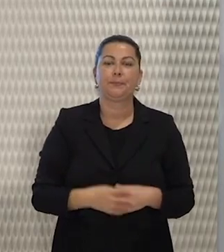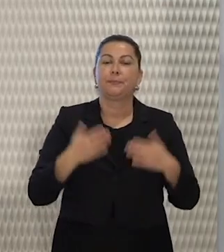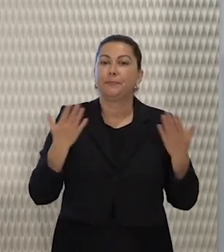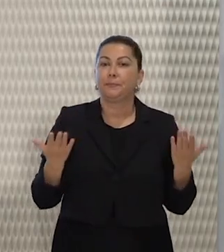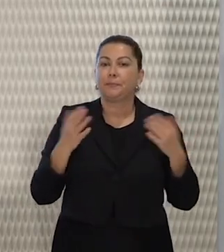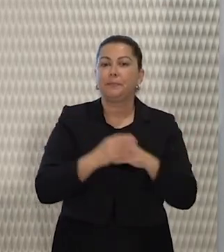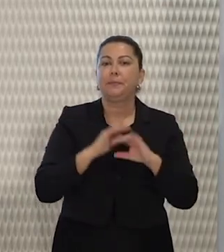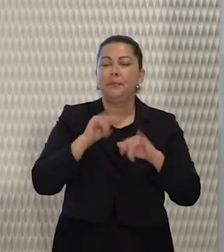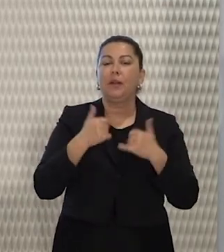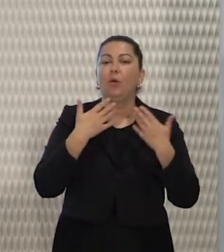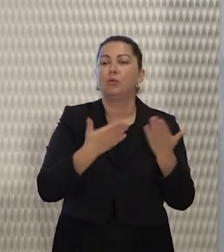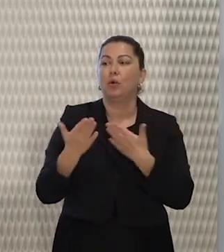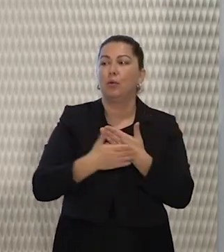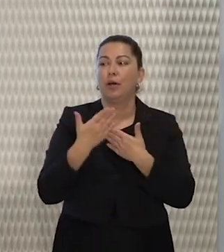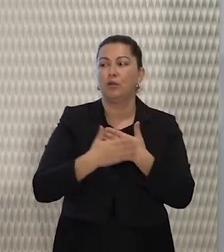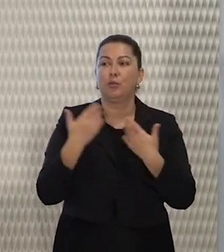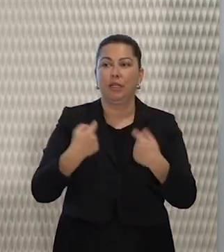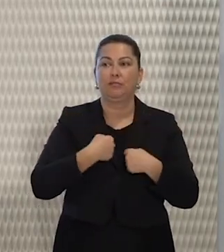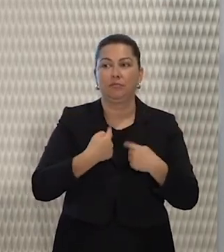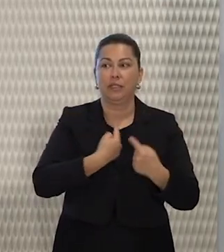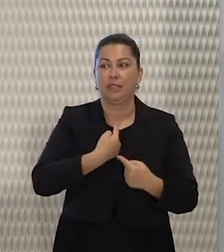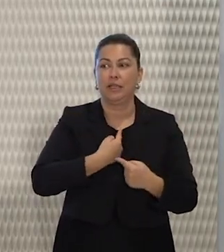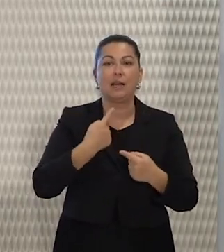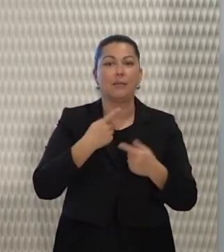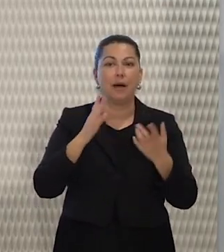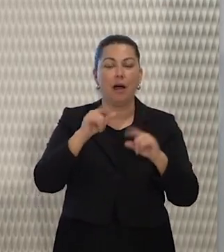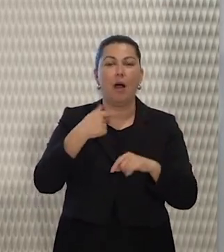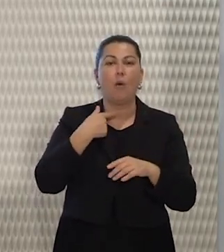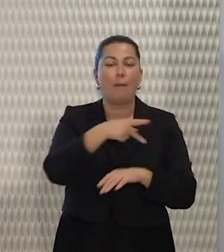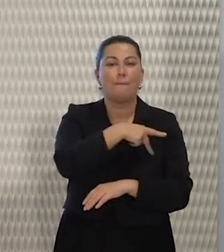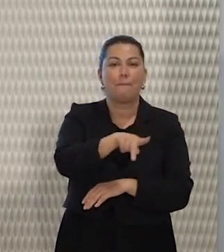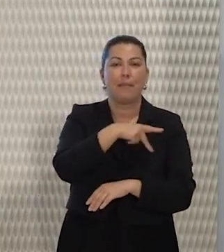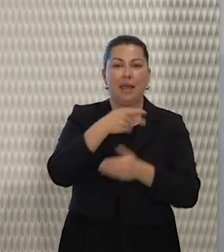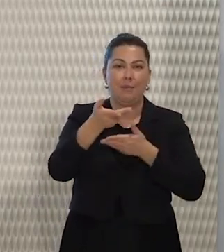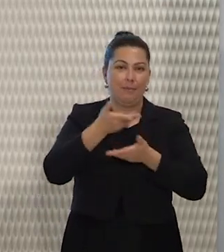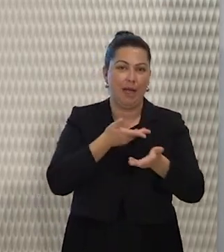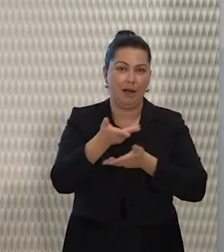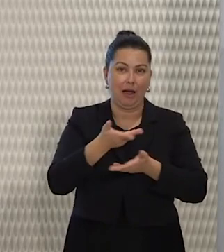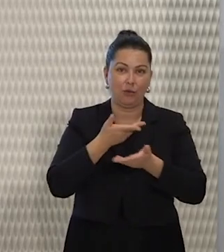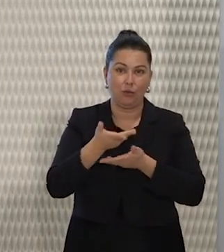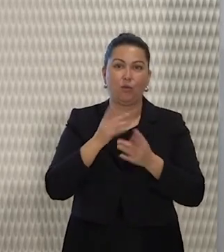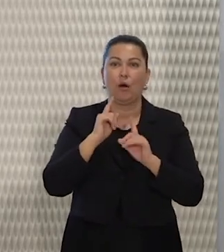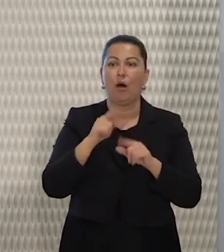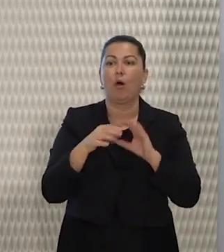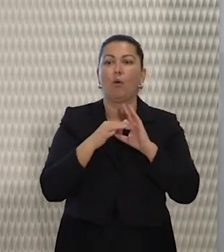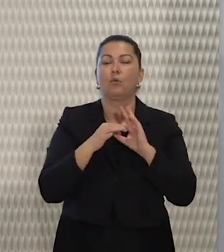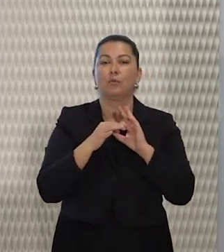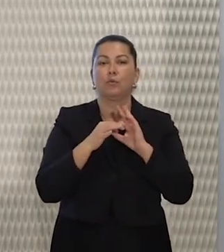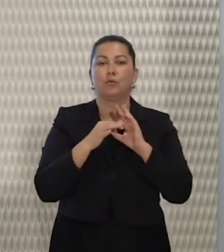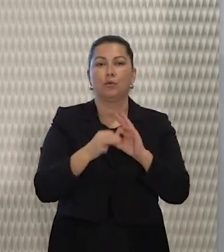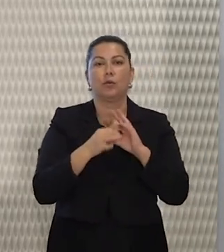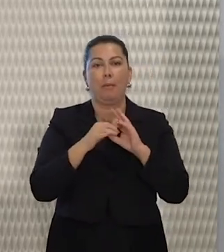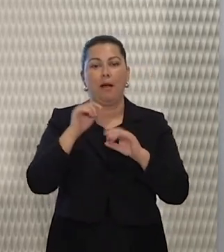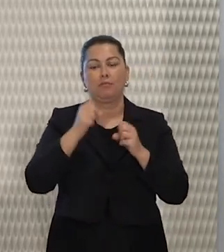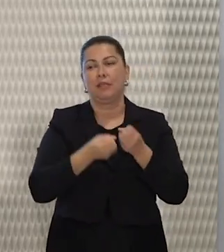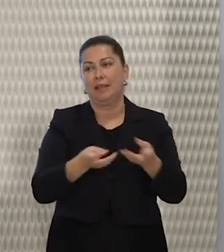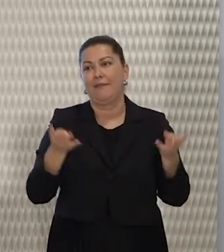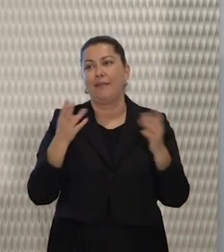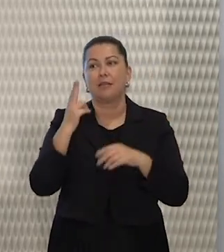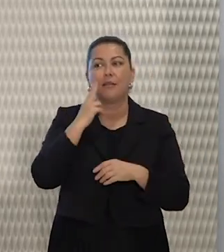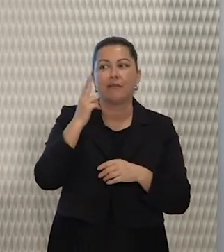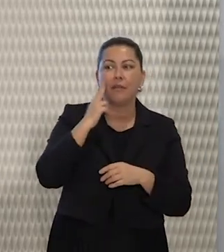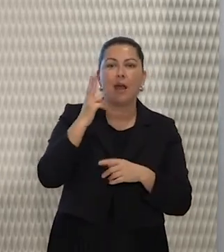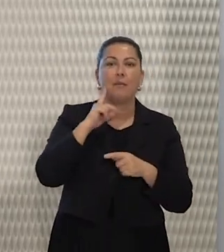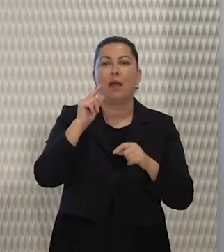Und es ist sogar so, ich bin ja unter anderem eine Peer-Beraterin für diverse Firmen